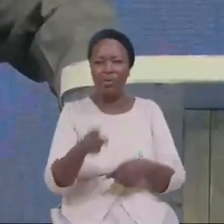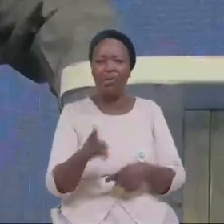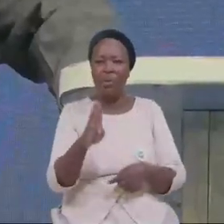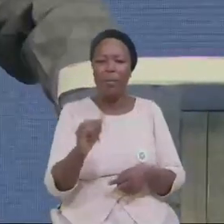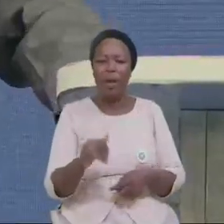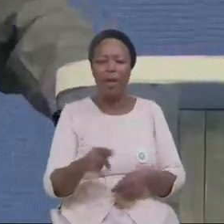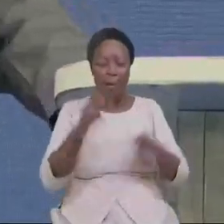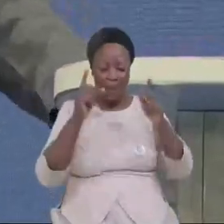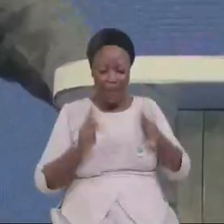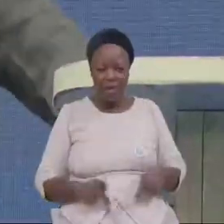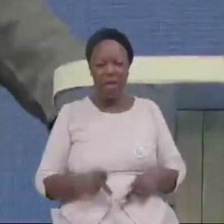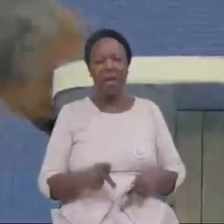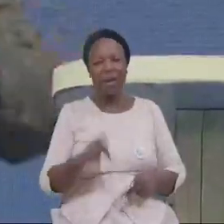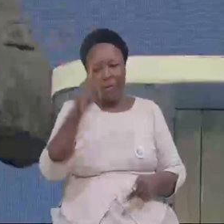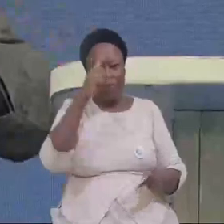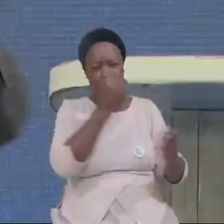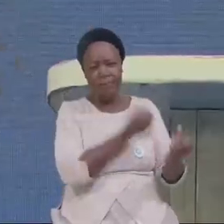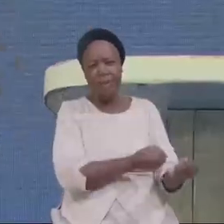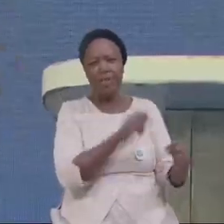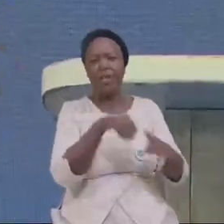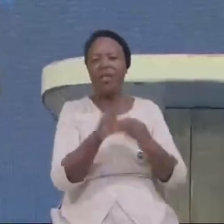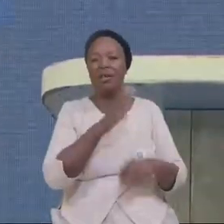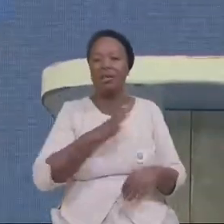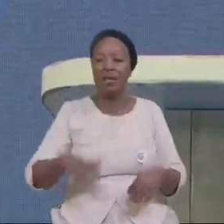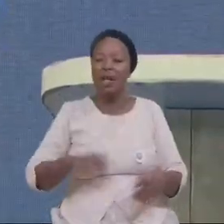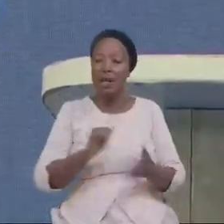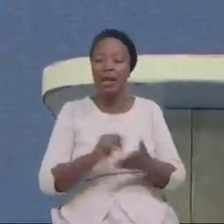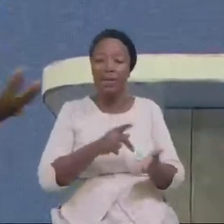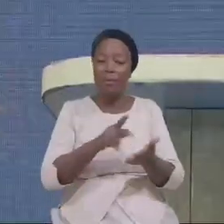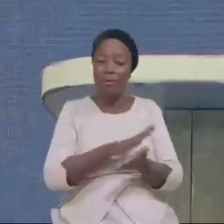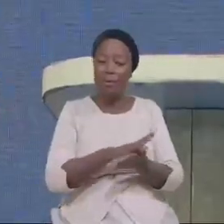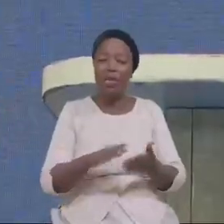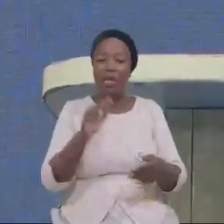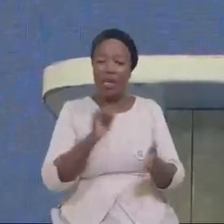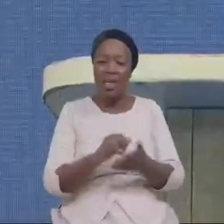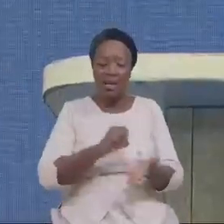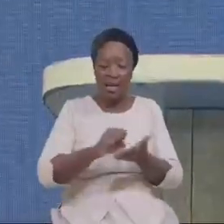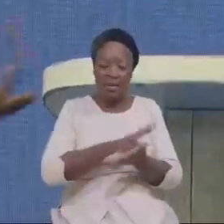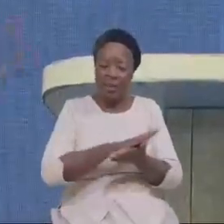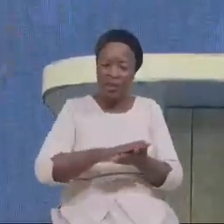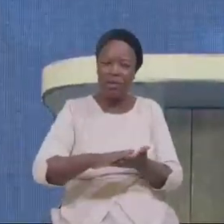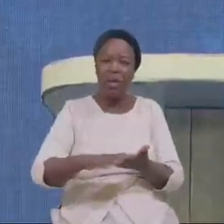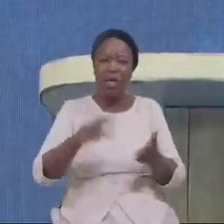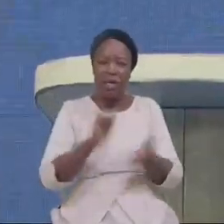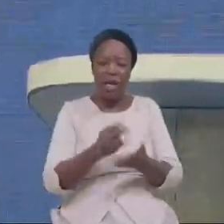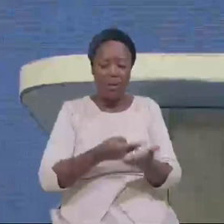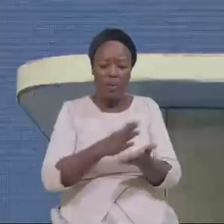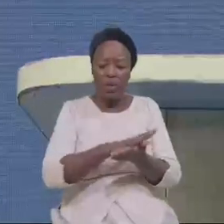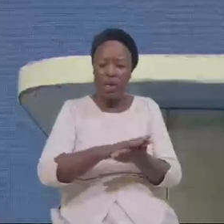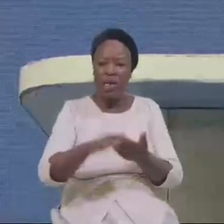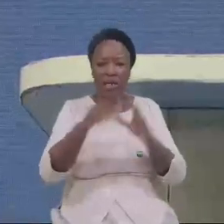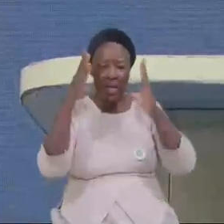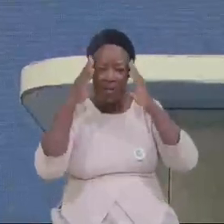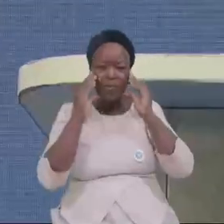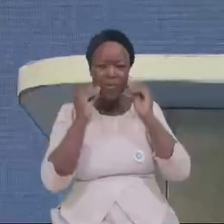par la foi personnelle en Christ. Cette pureté, cette sanctification, l'expérience de